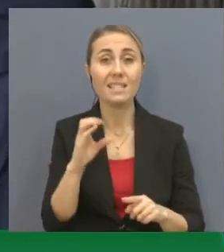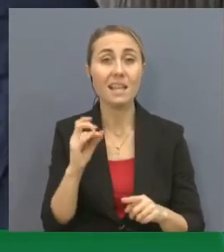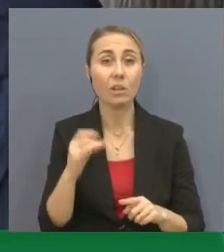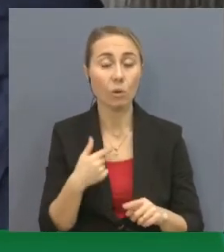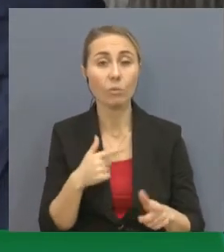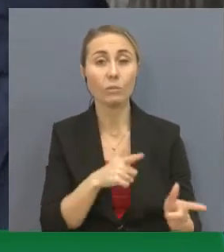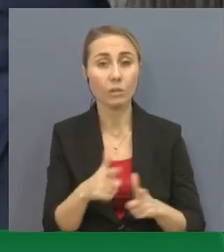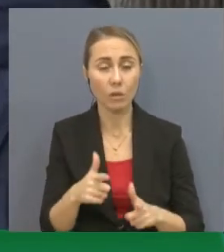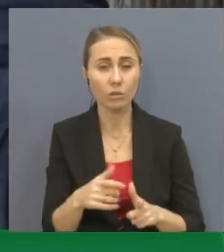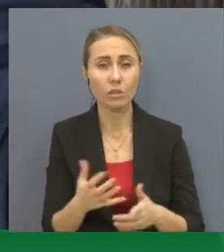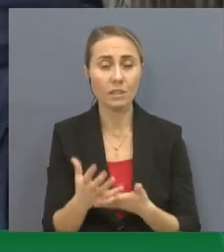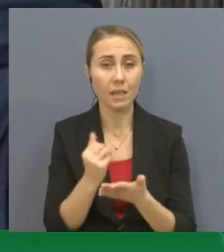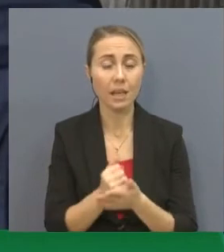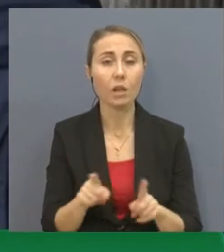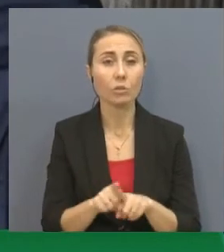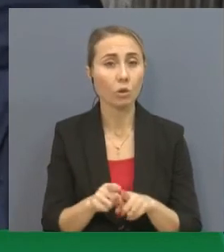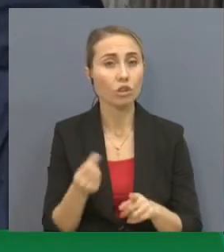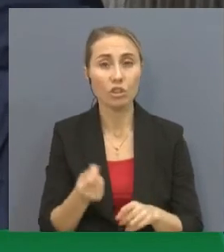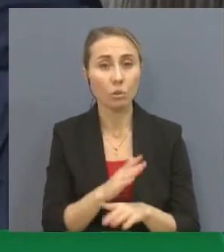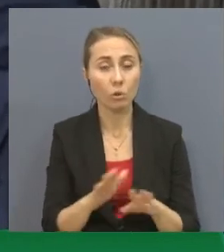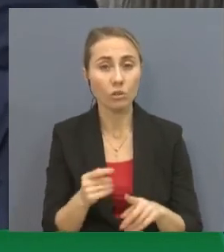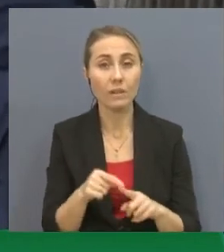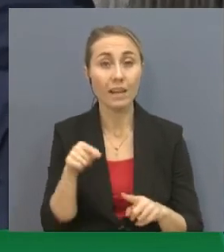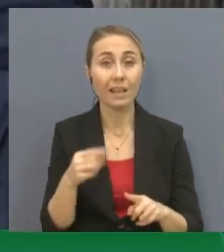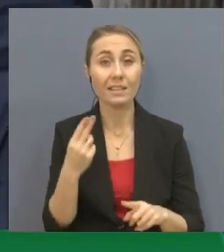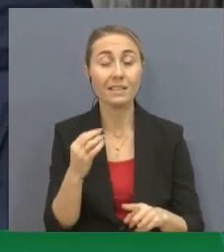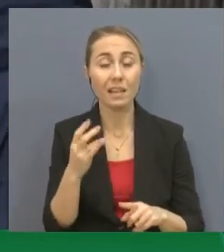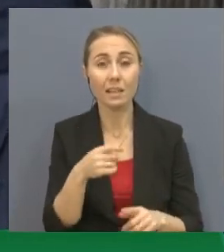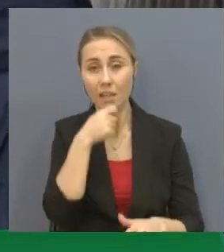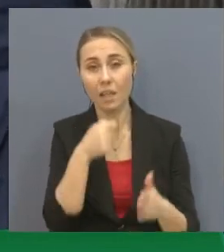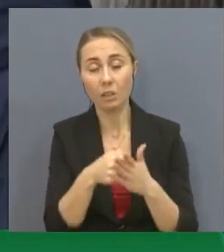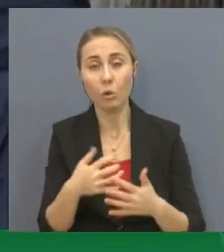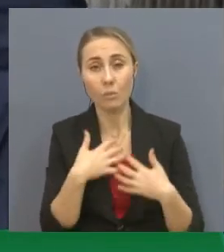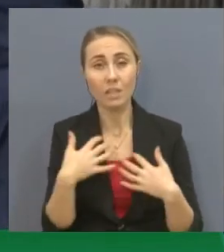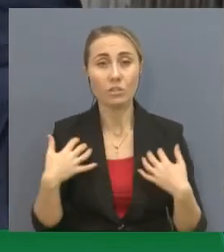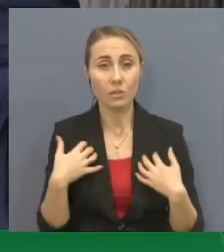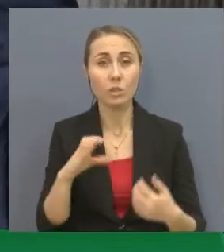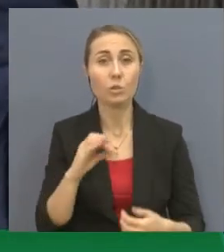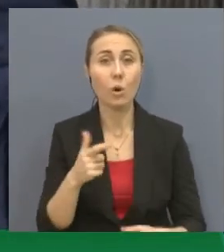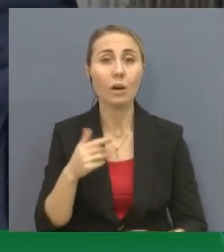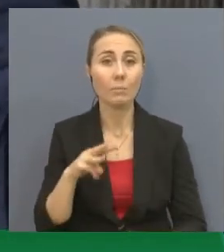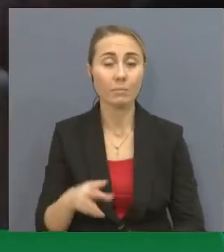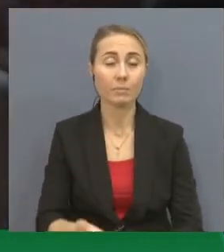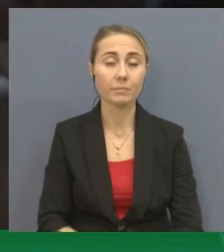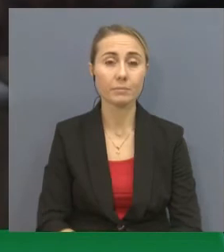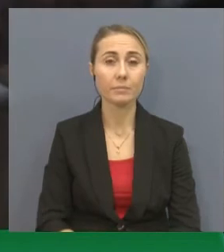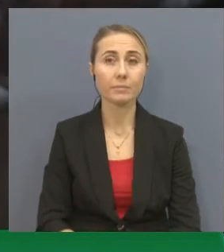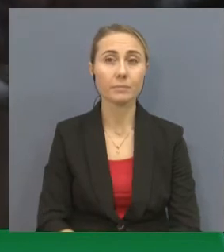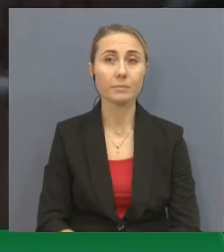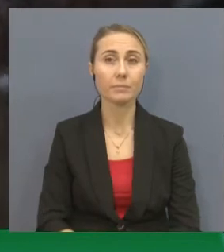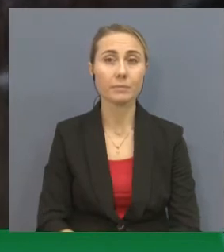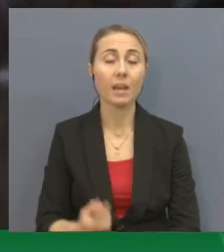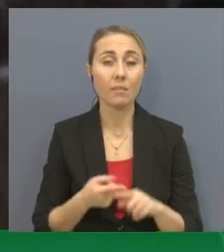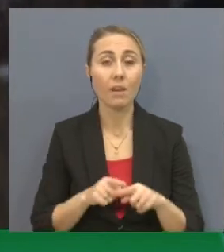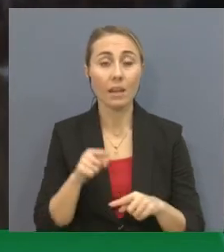заготовили впрок она тоже обошлось недешево отсюда и цены на откорме на и животное поццо вам в этом году